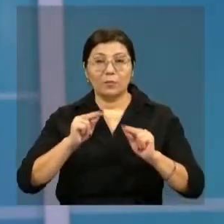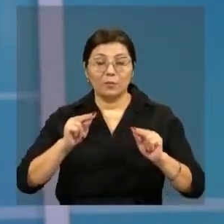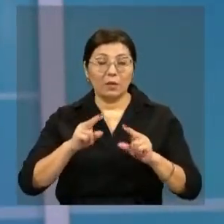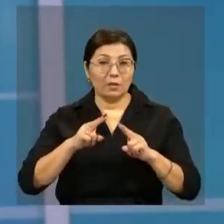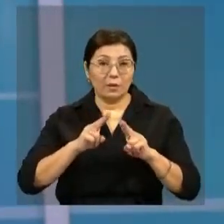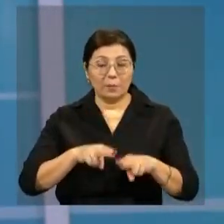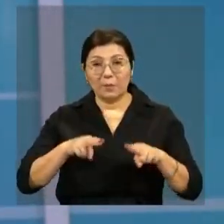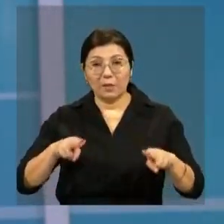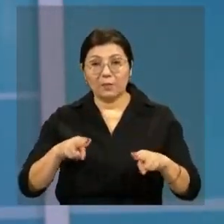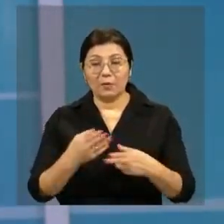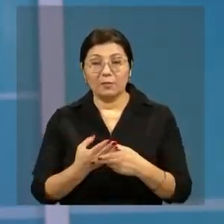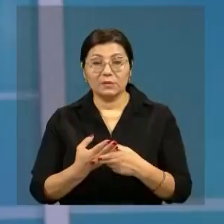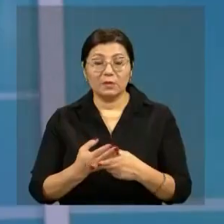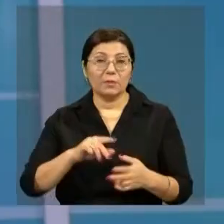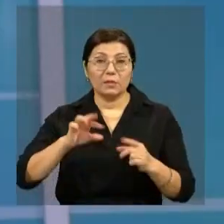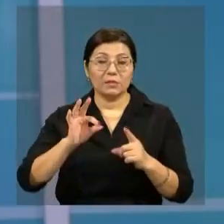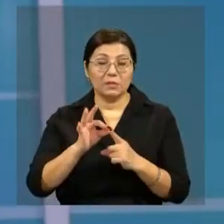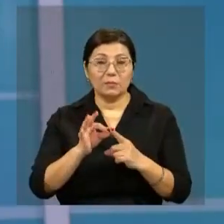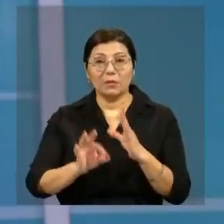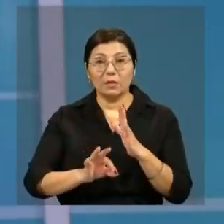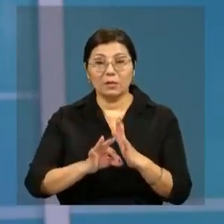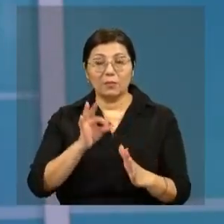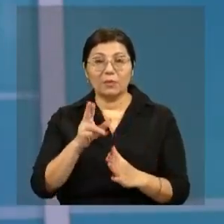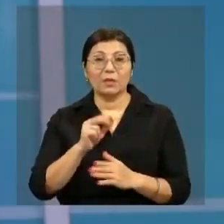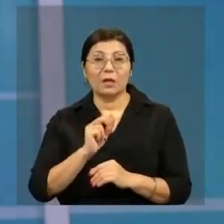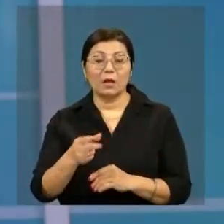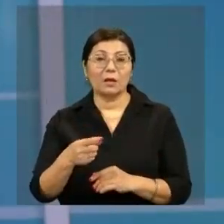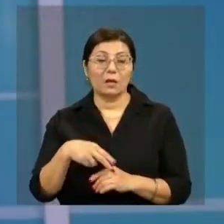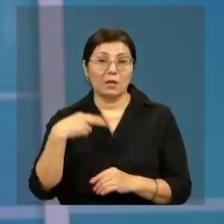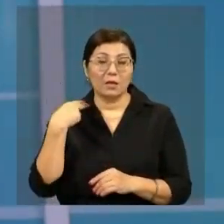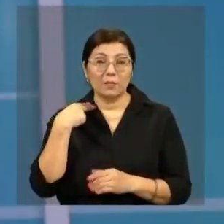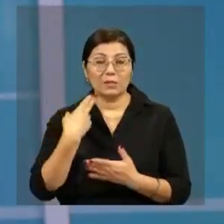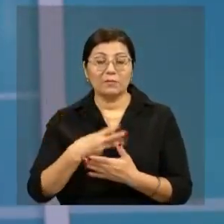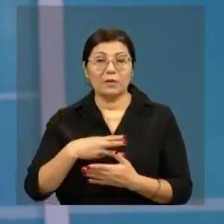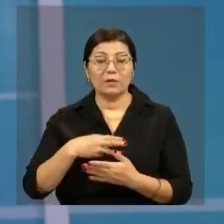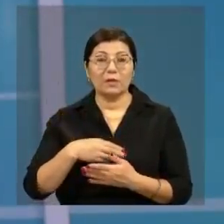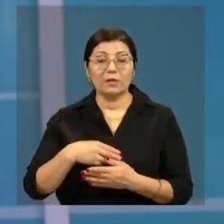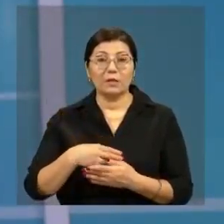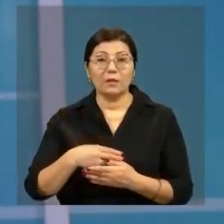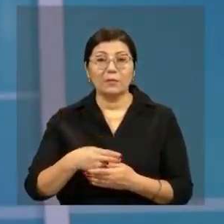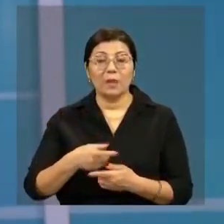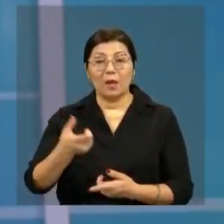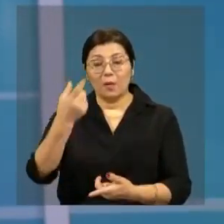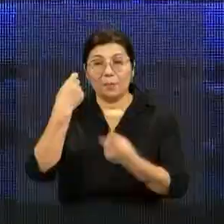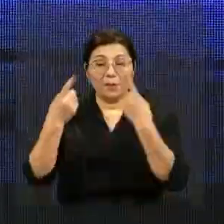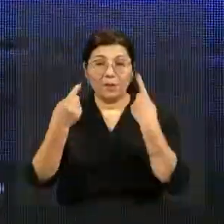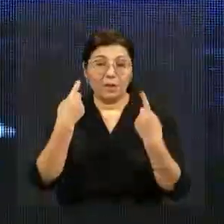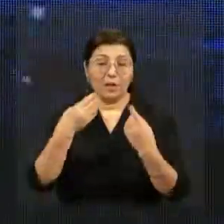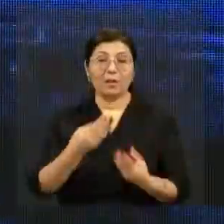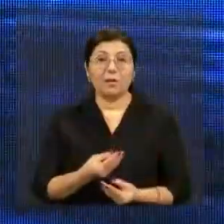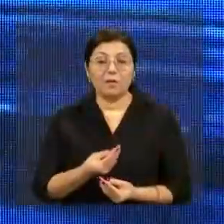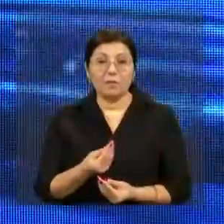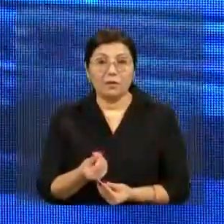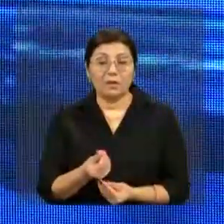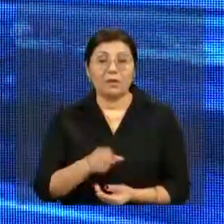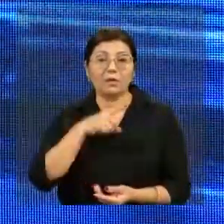для молодых. Цель была определить, как иностранные медиа влияют на молодежь Петропавловска. Ну, эти же проекты